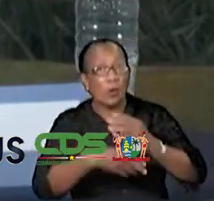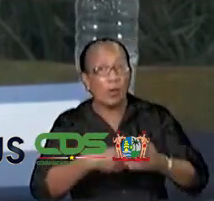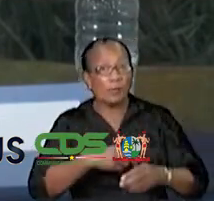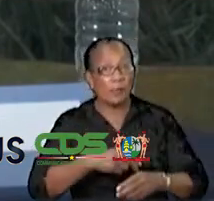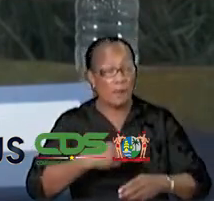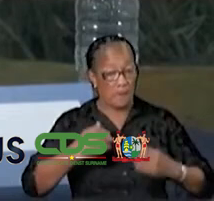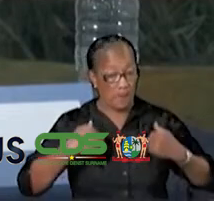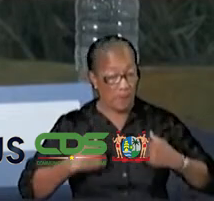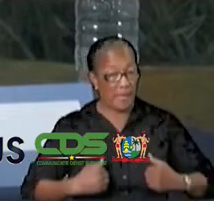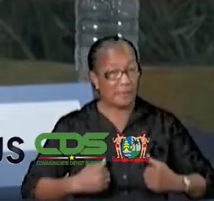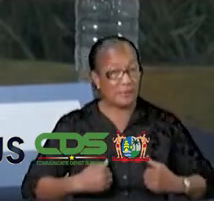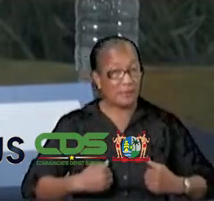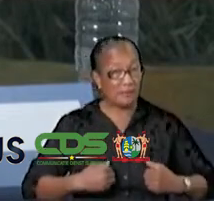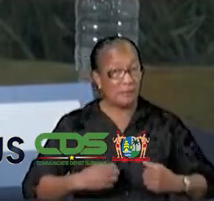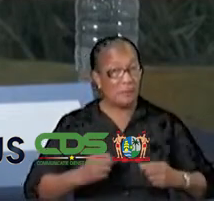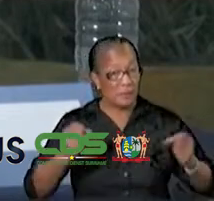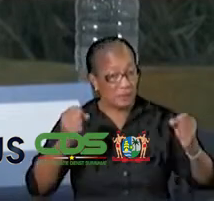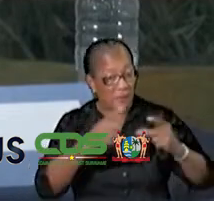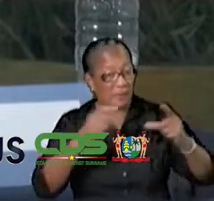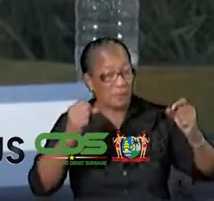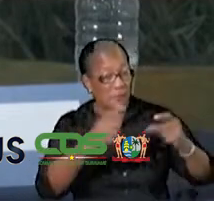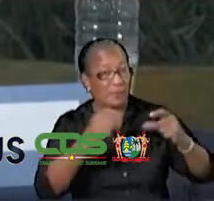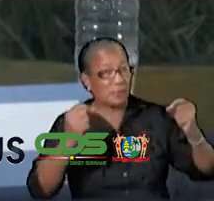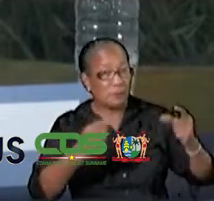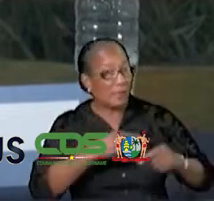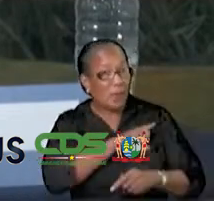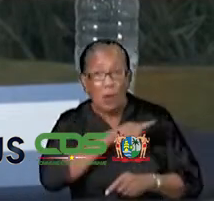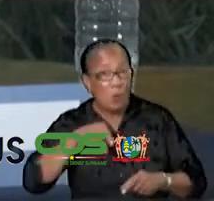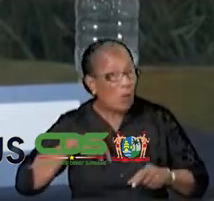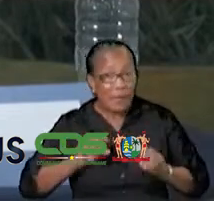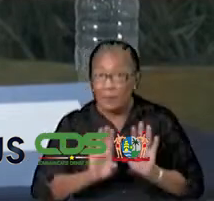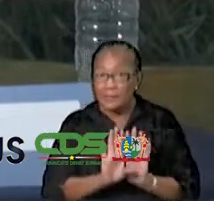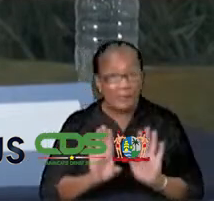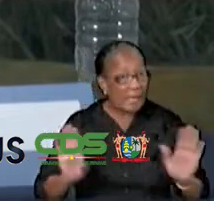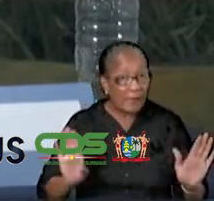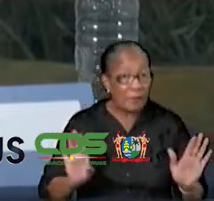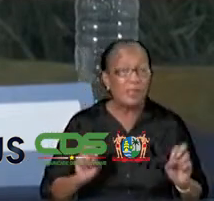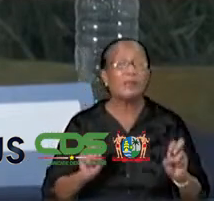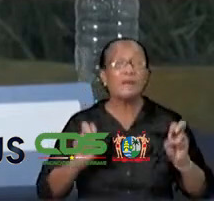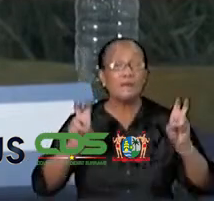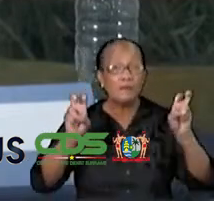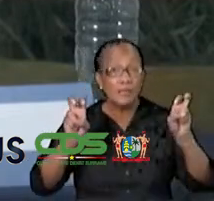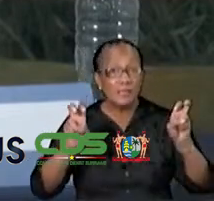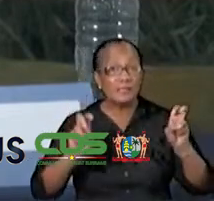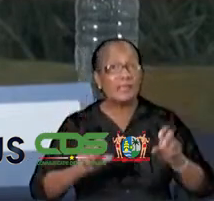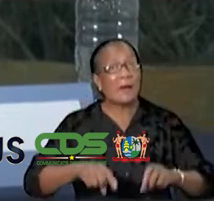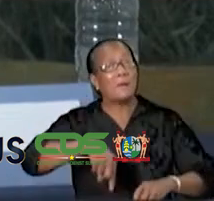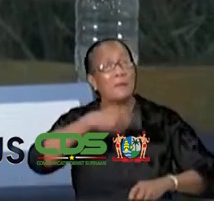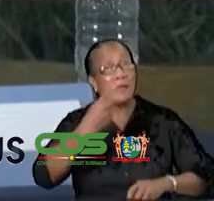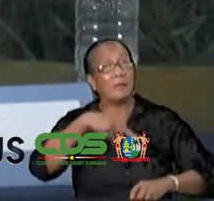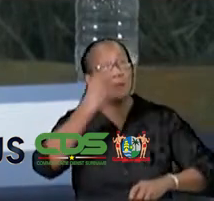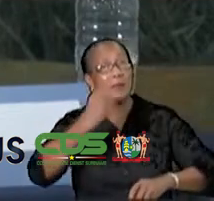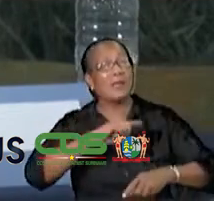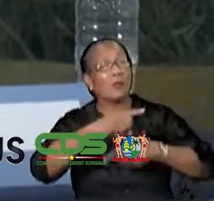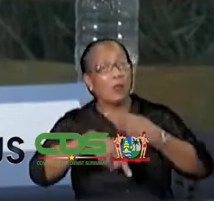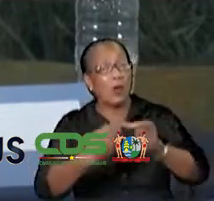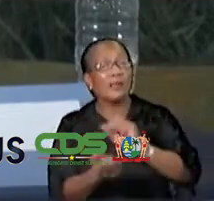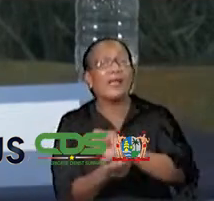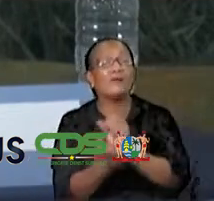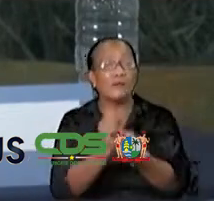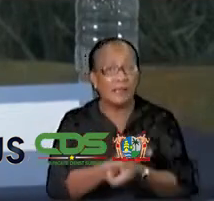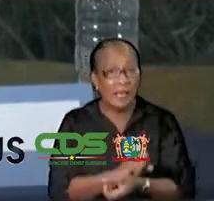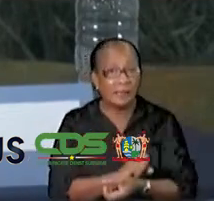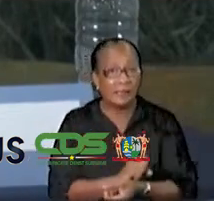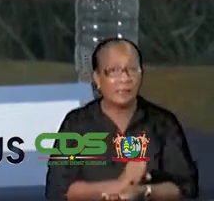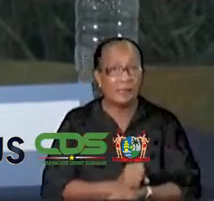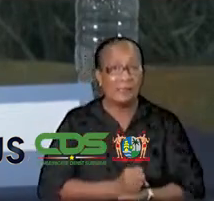mensen. En zolang we onbeschermd zijn en het virus tijd heeft om zich te vermenigvuldigen en zichzelf te veranderen, zal hij veranderen in een